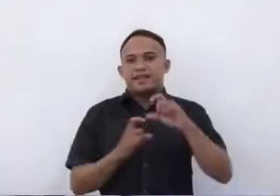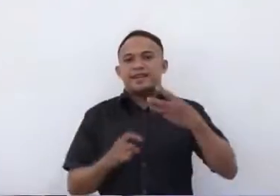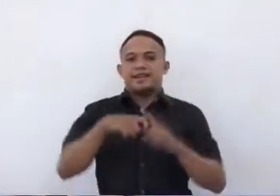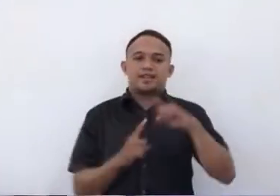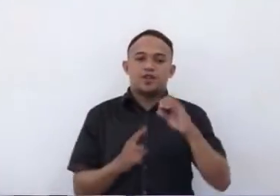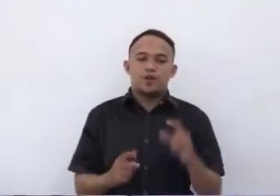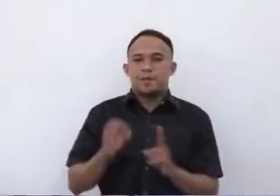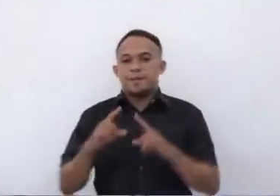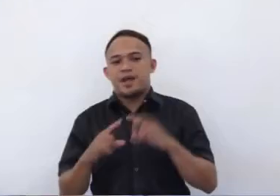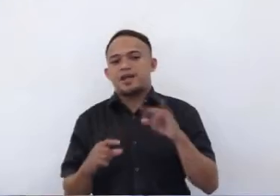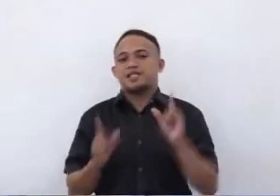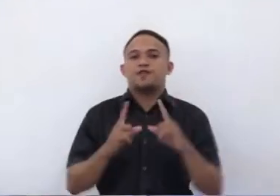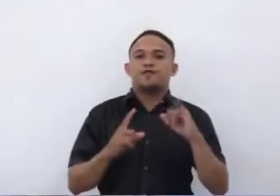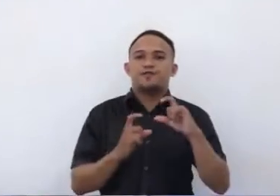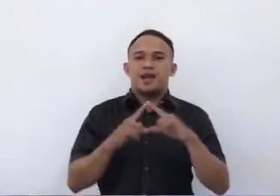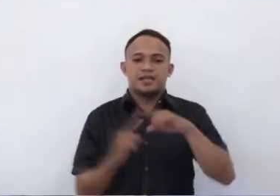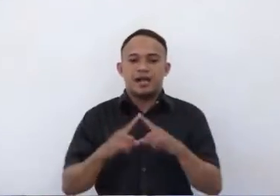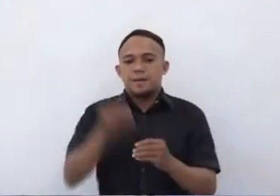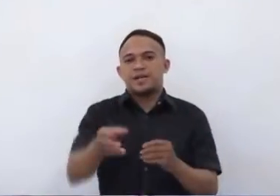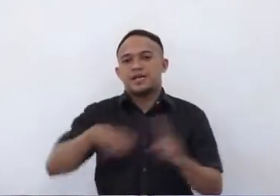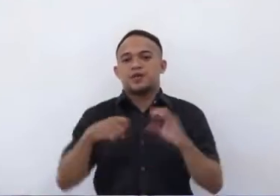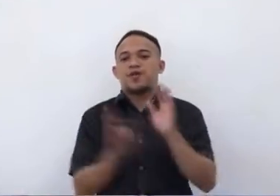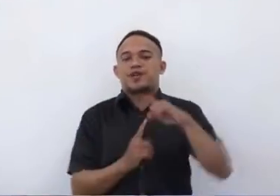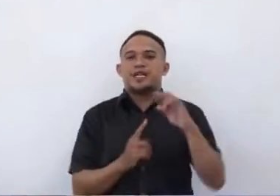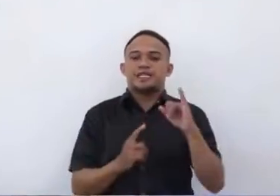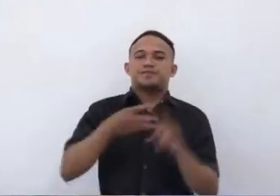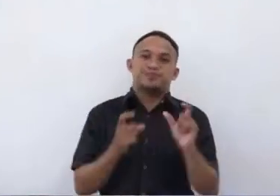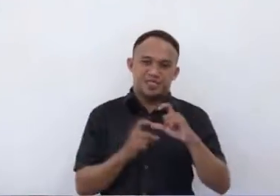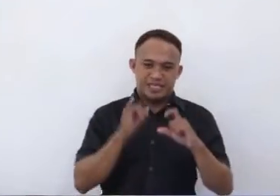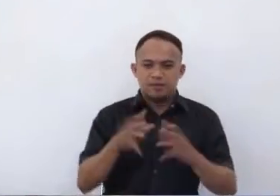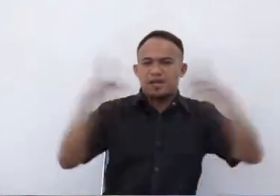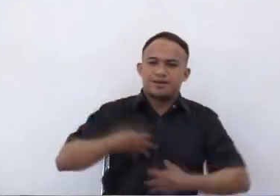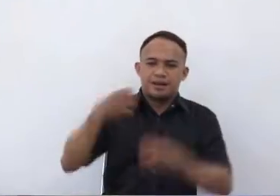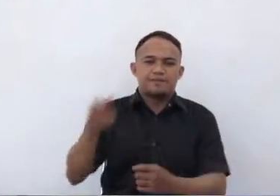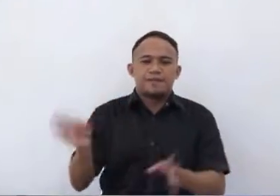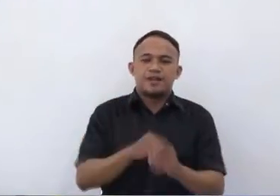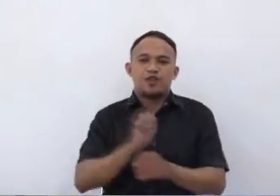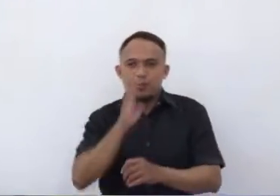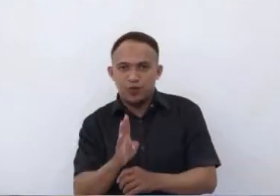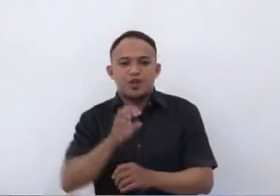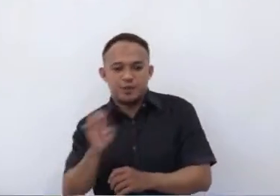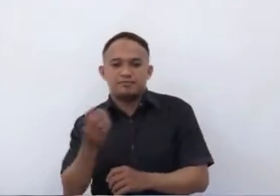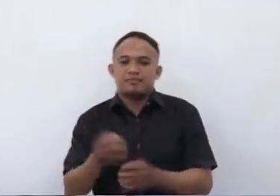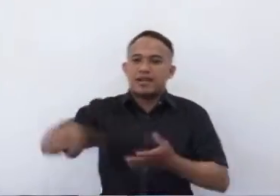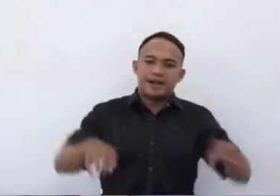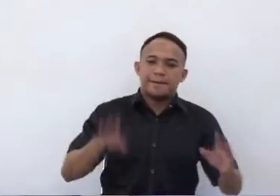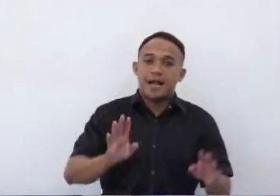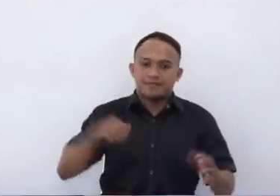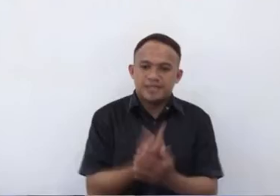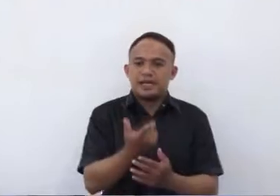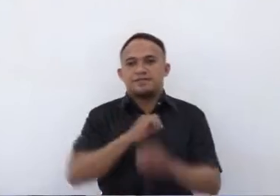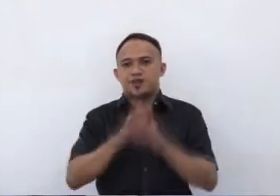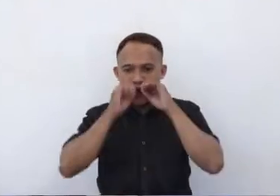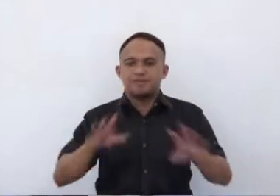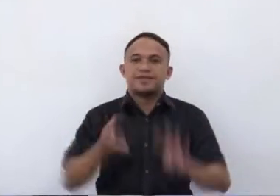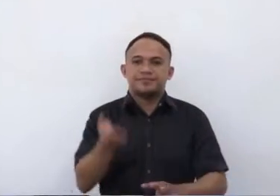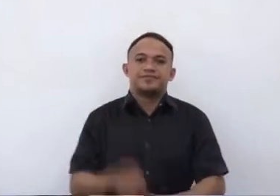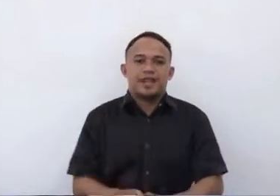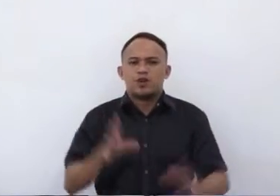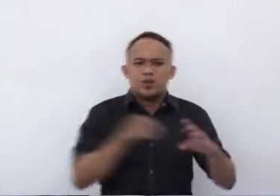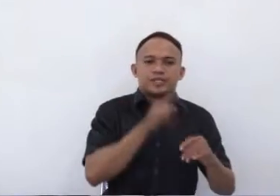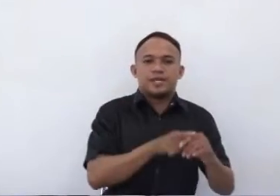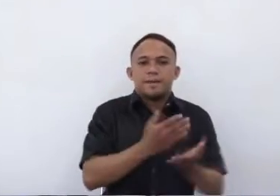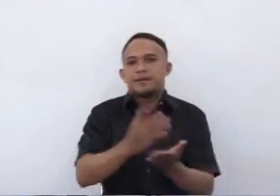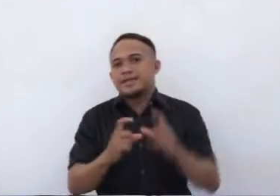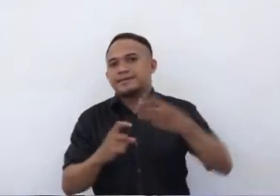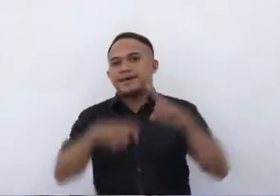Sektor pariwisata memberikan kontribusi besar terhadap pertumbuhan ekonomi suatu daerah. Pada masa pandemi COVID-19